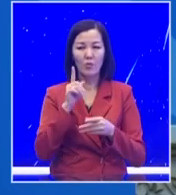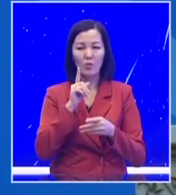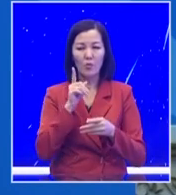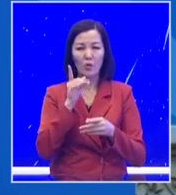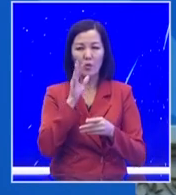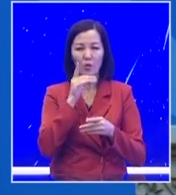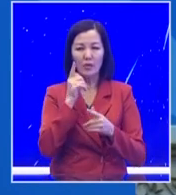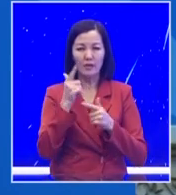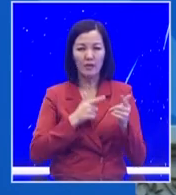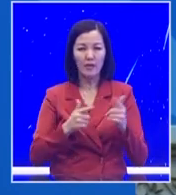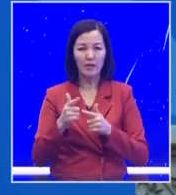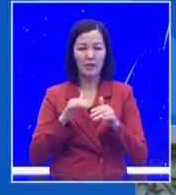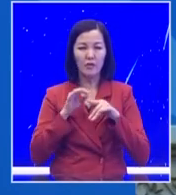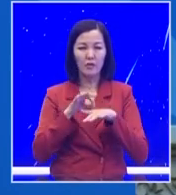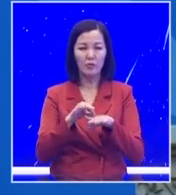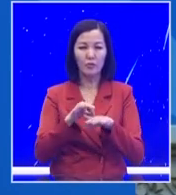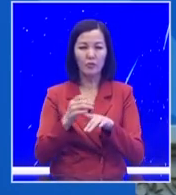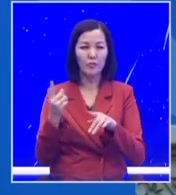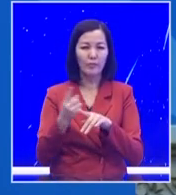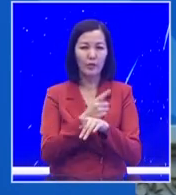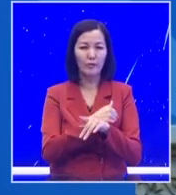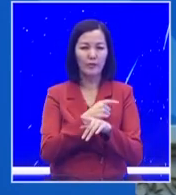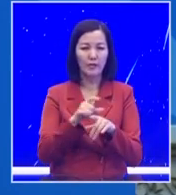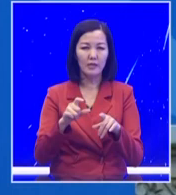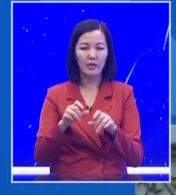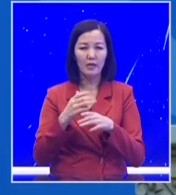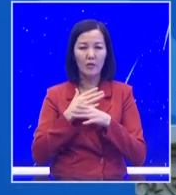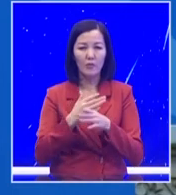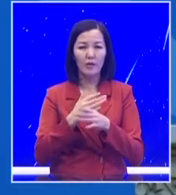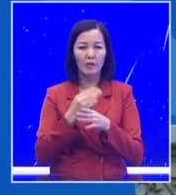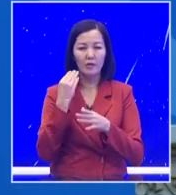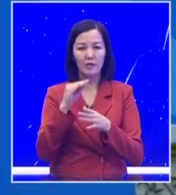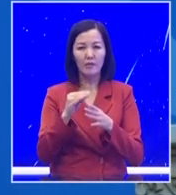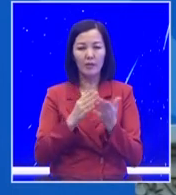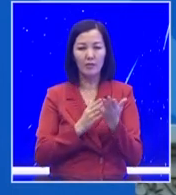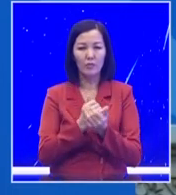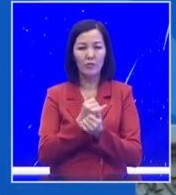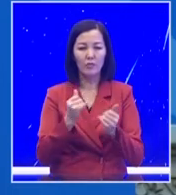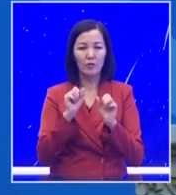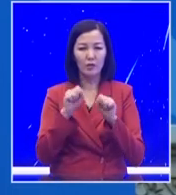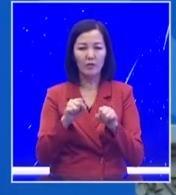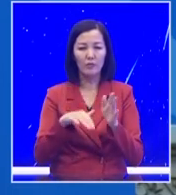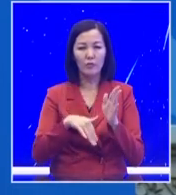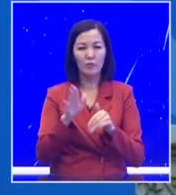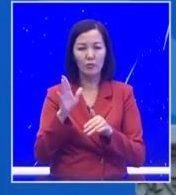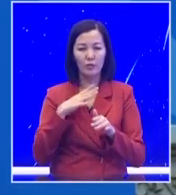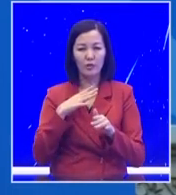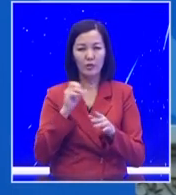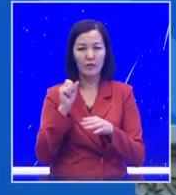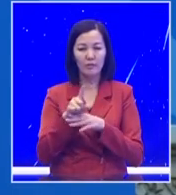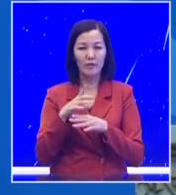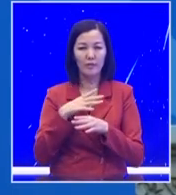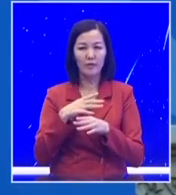дайындық шараларын жүргізуді, алғашқы медициналық санитарлық көмектің сапасы мен қолжетімділігін жақсартуды